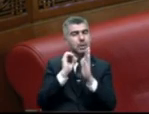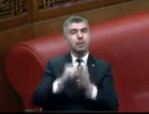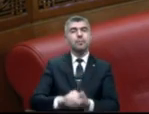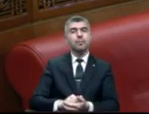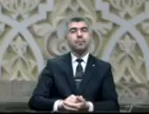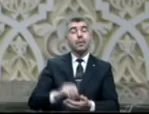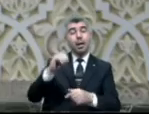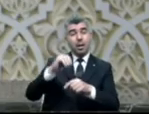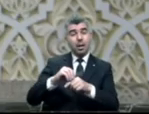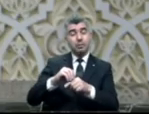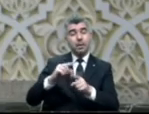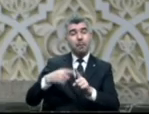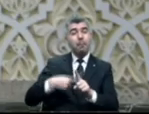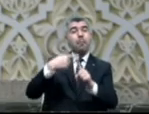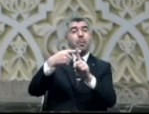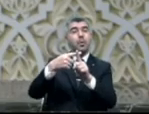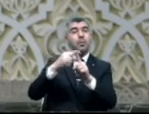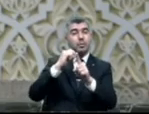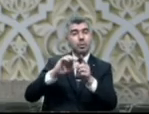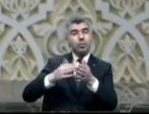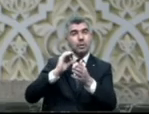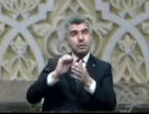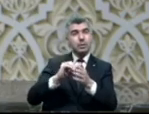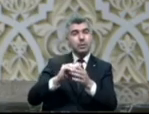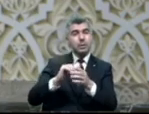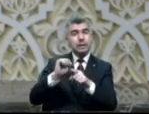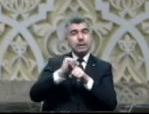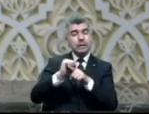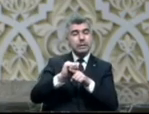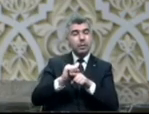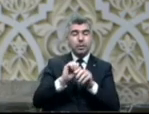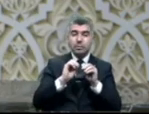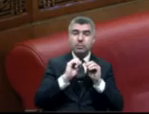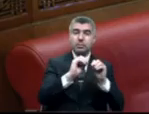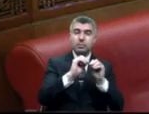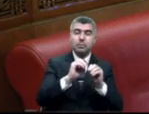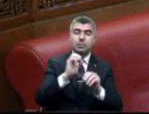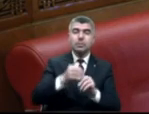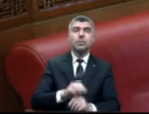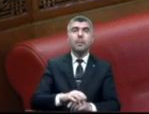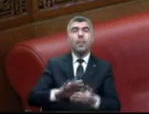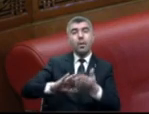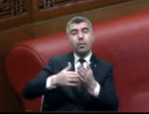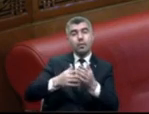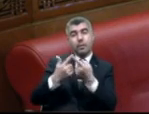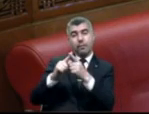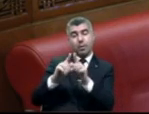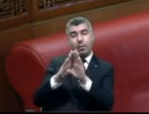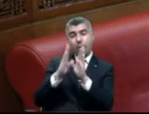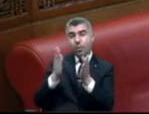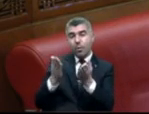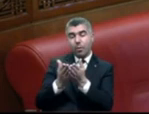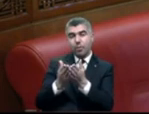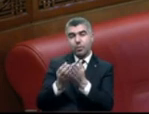أيضا من احترافية المكونين لقصد تحسين جودة أداء هذه الفئة بالخصوص ومنظومة التكوين المهني بشكل عام